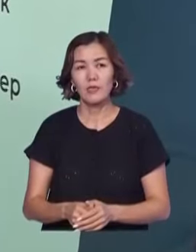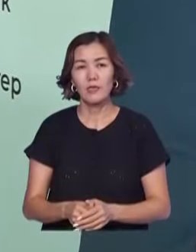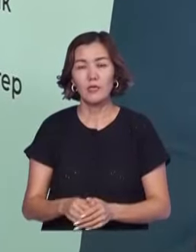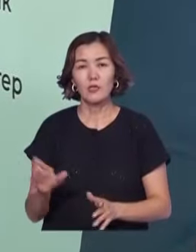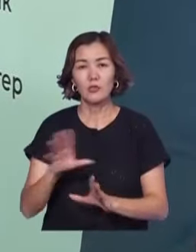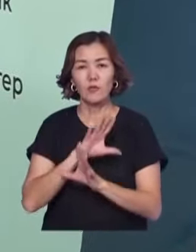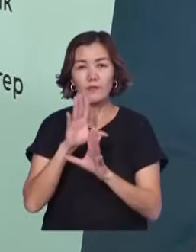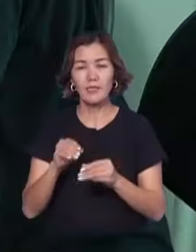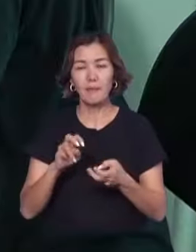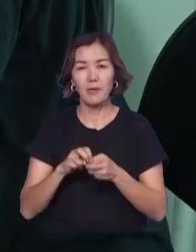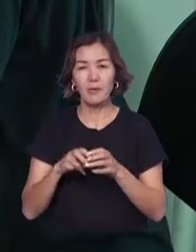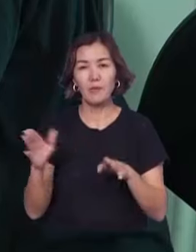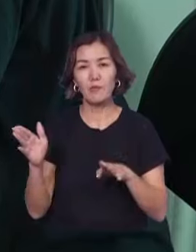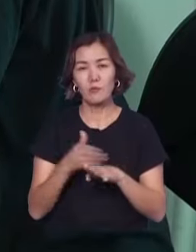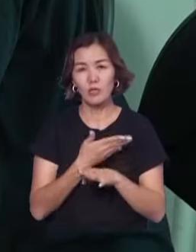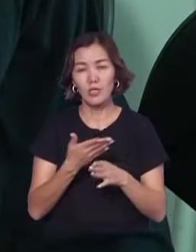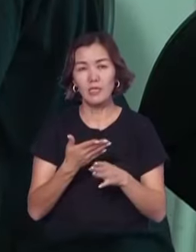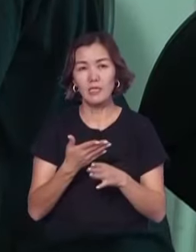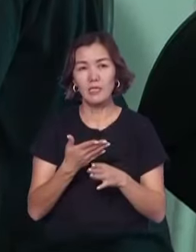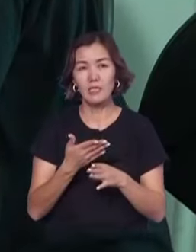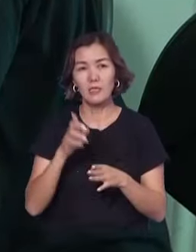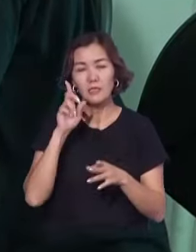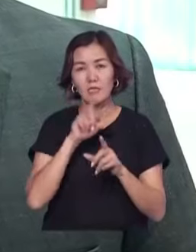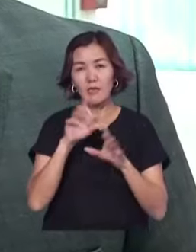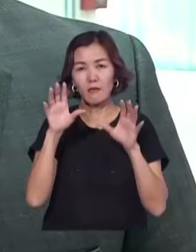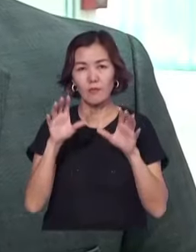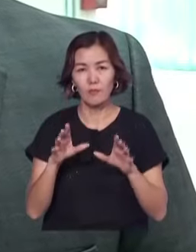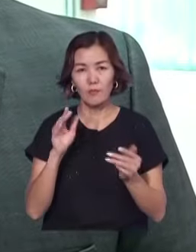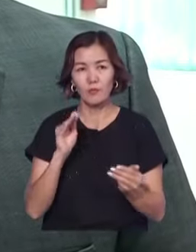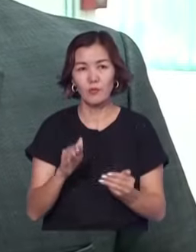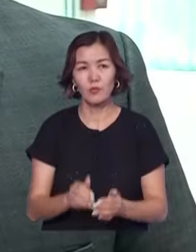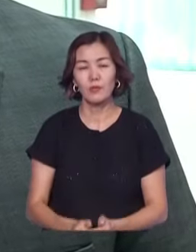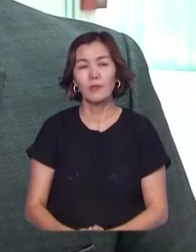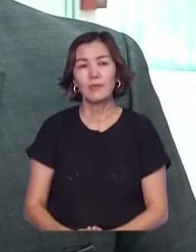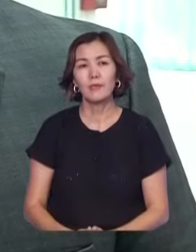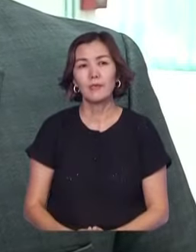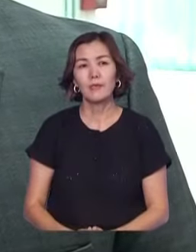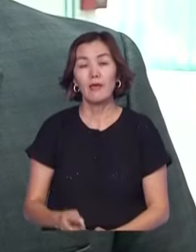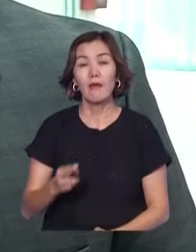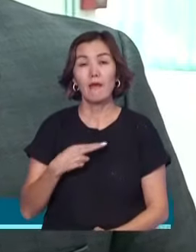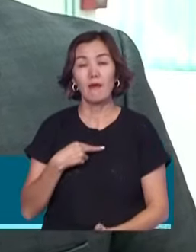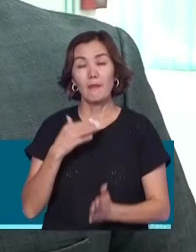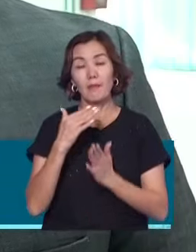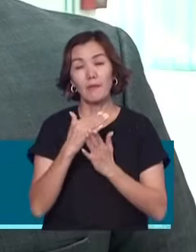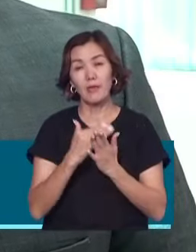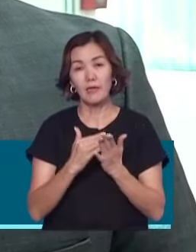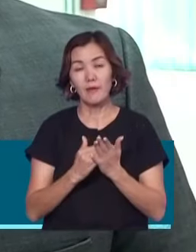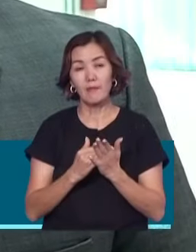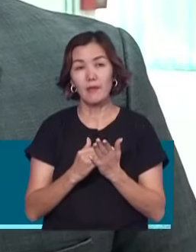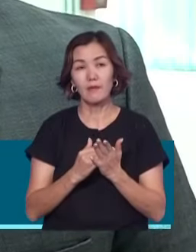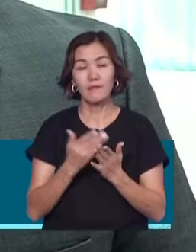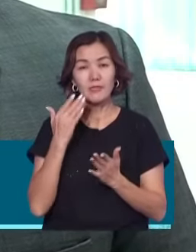что все проблемы будут устранены в соответствии с действующим законодательством. Я как представитель программы «Антикор-волонтерство» всегда